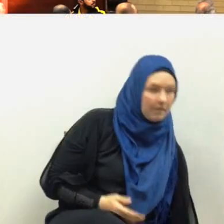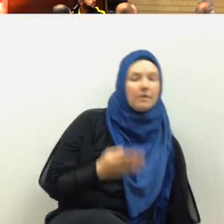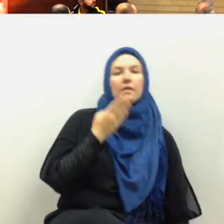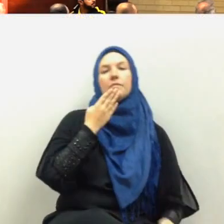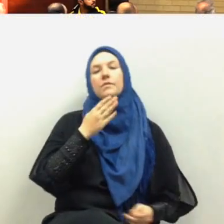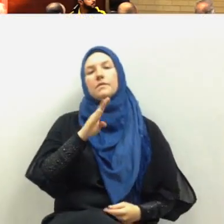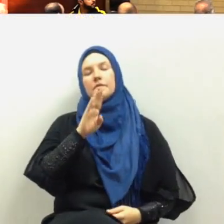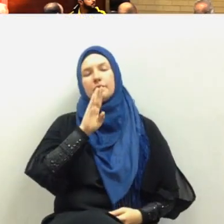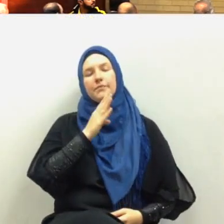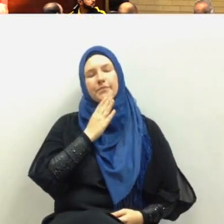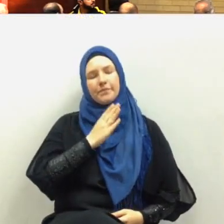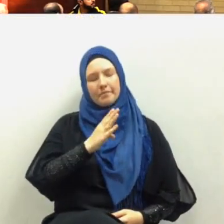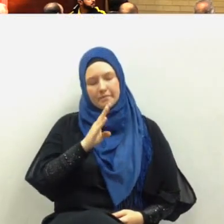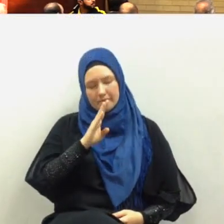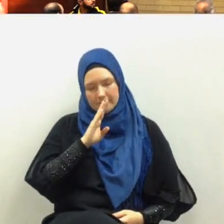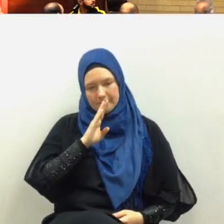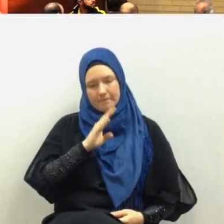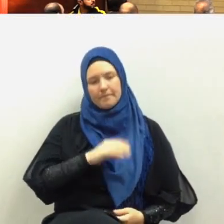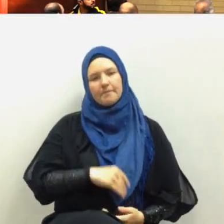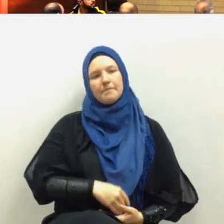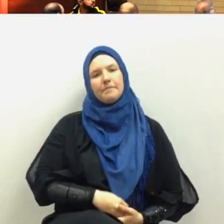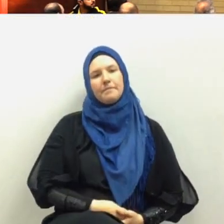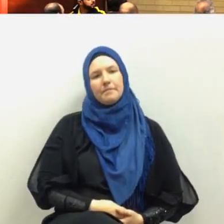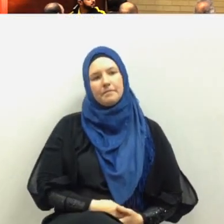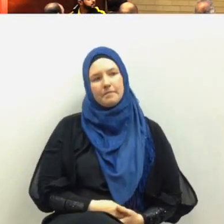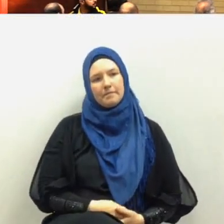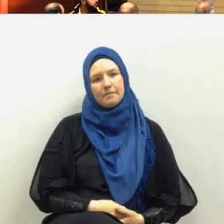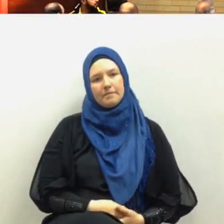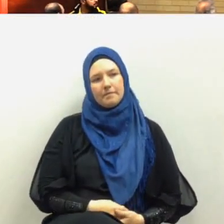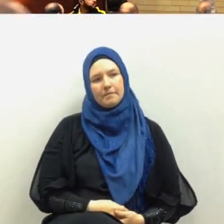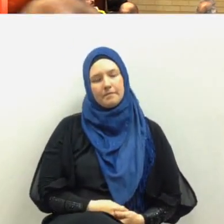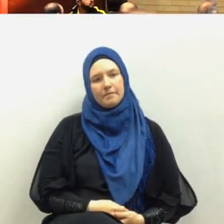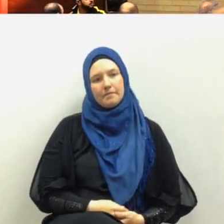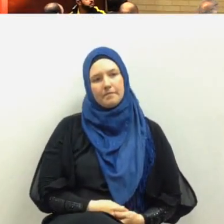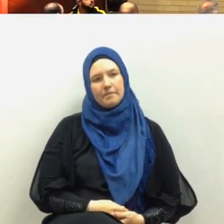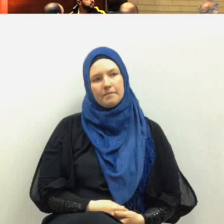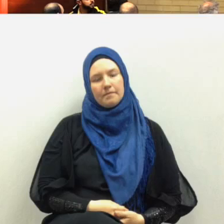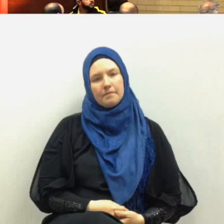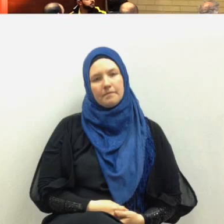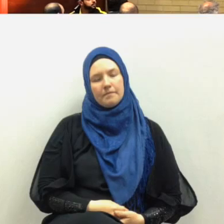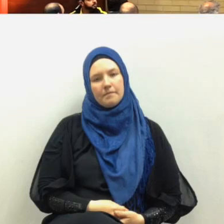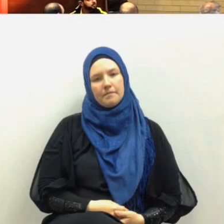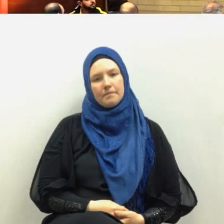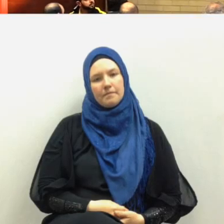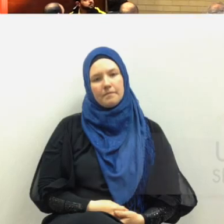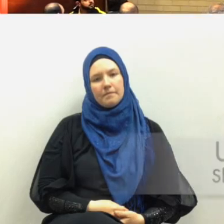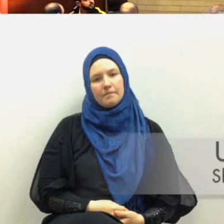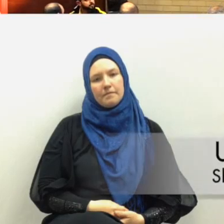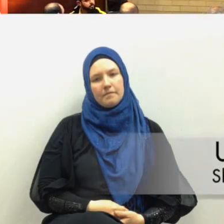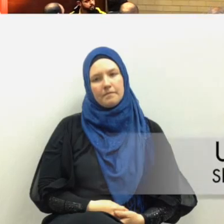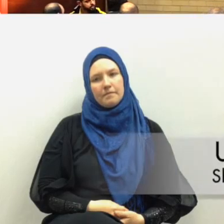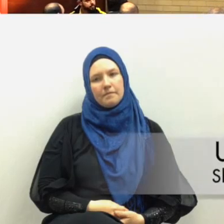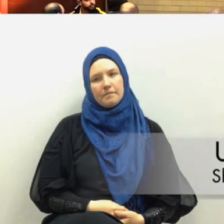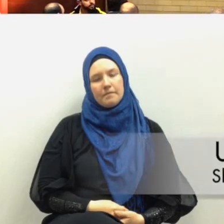الحمد لله نحمده سبحانه ونستعينه ونستغفره ونستهديه ونعوذ